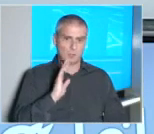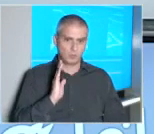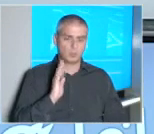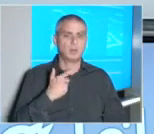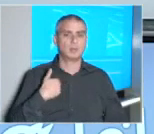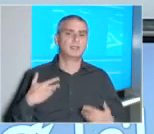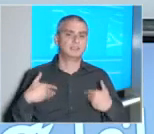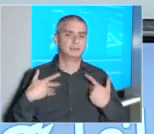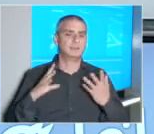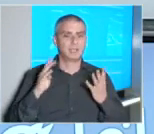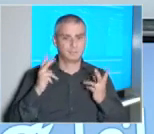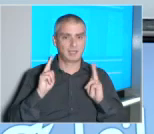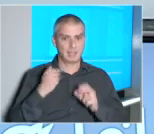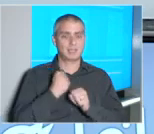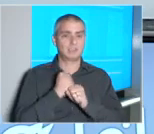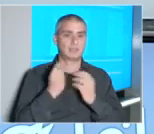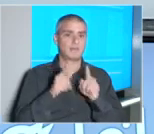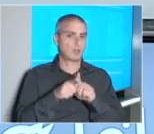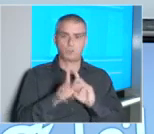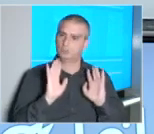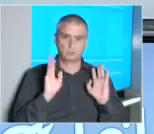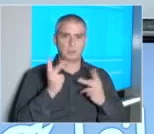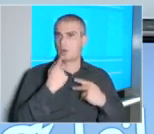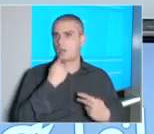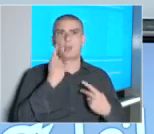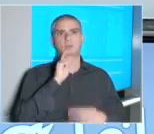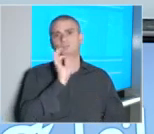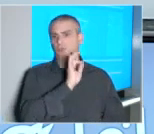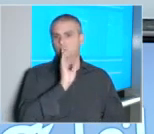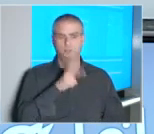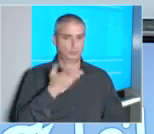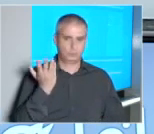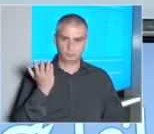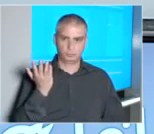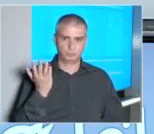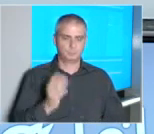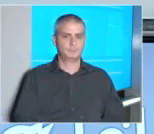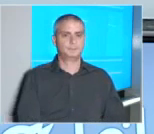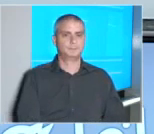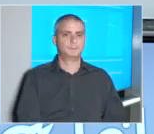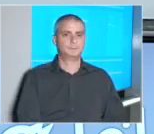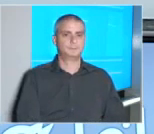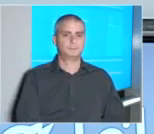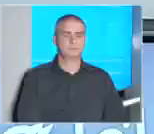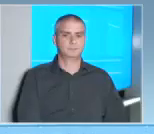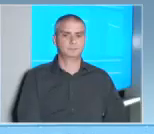אני אשמח אם יתקיים דבר כזה, אני לא יכול להגיד בשמו שיש סיכום כזה. טוב, חוזרים לימין, חברת הכנסת עידית סילמן,